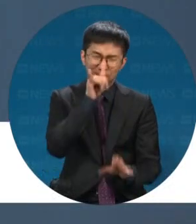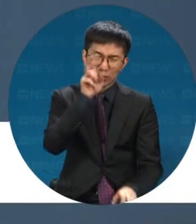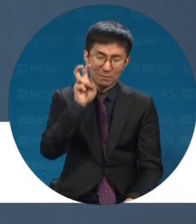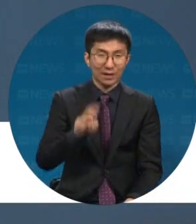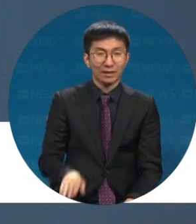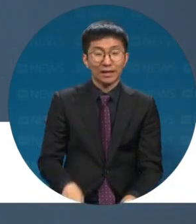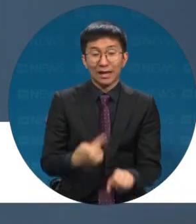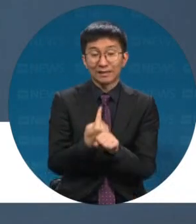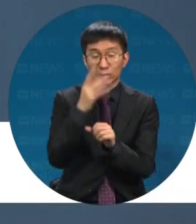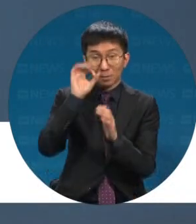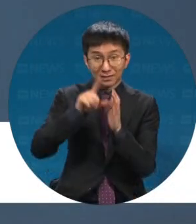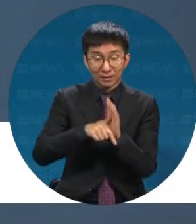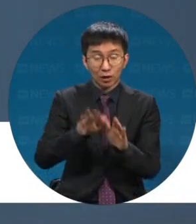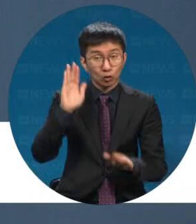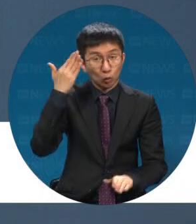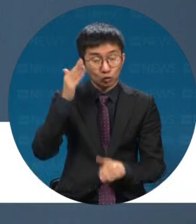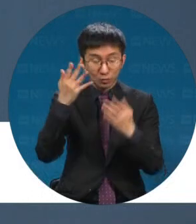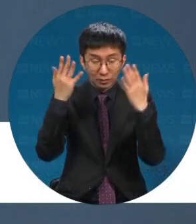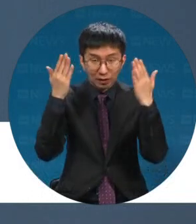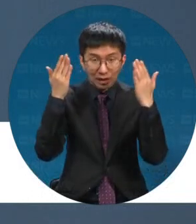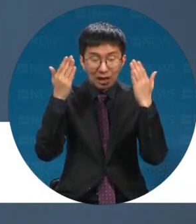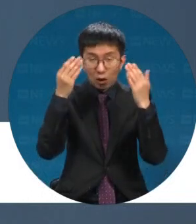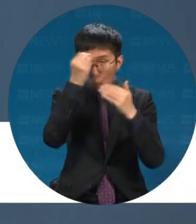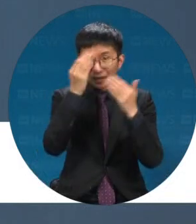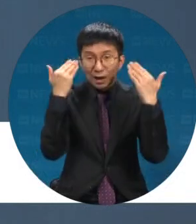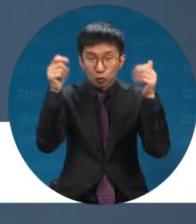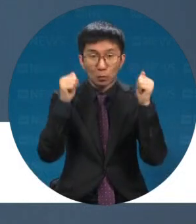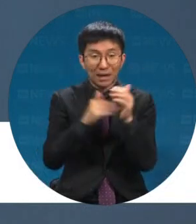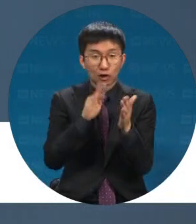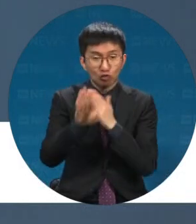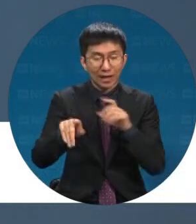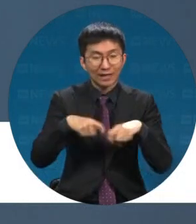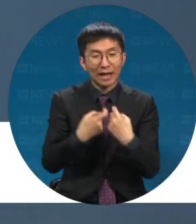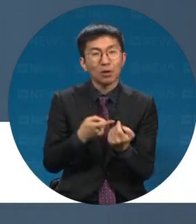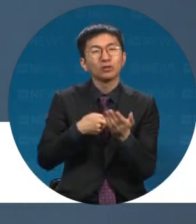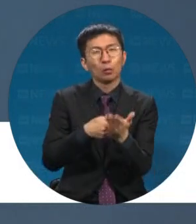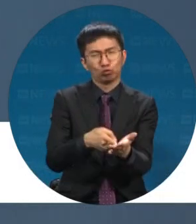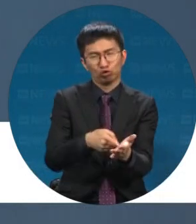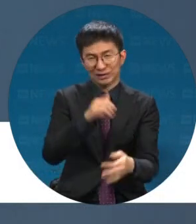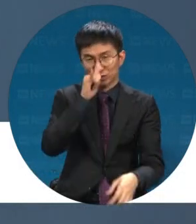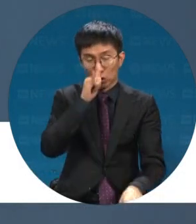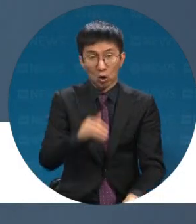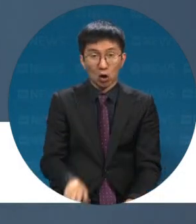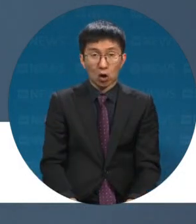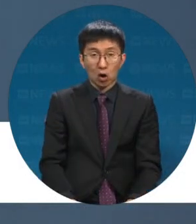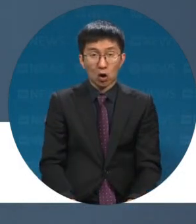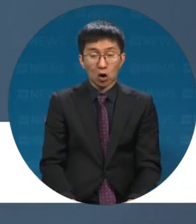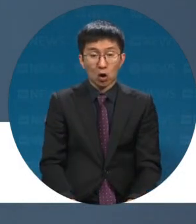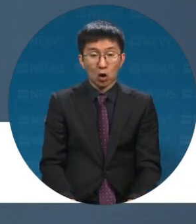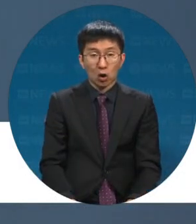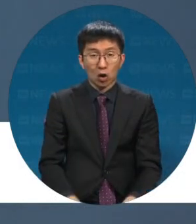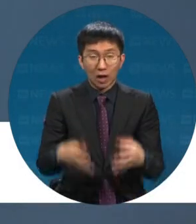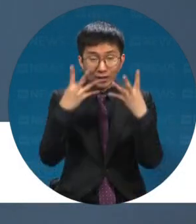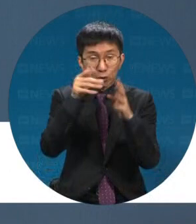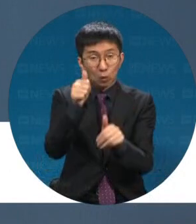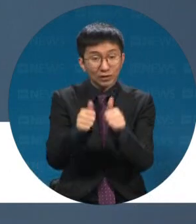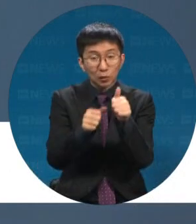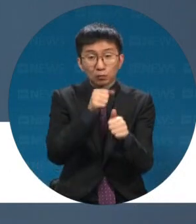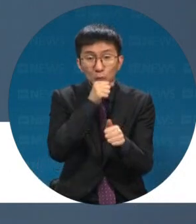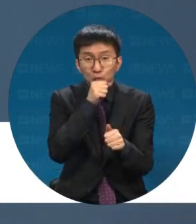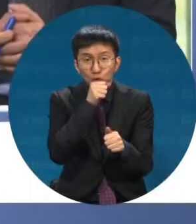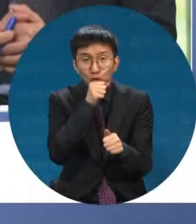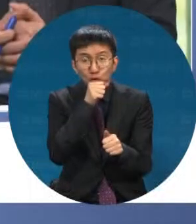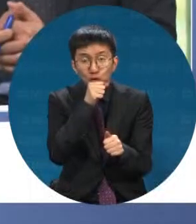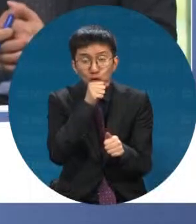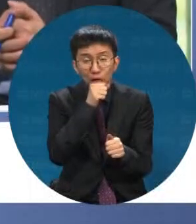같은 경우에도 요즘 졸업생들의 추세가 개별 접수를 하고 있기 때문에 실제 수능 DB상에서도 수합되는 자료들이